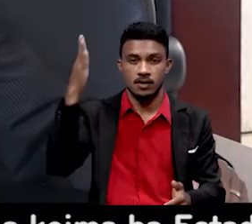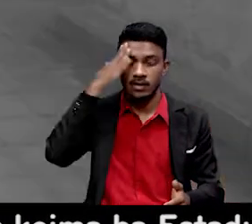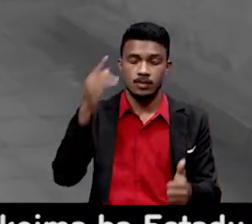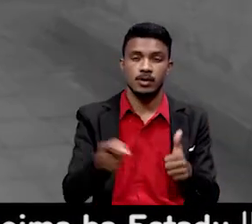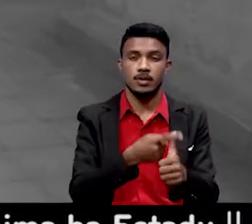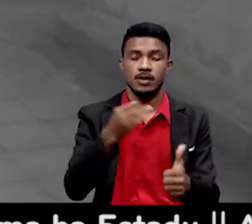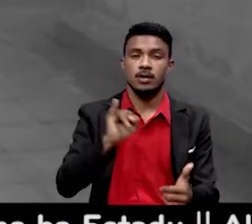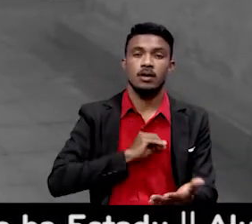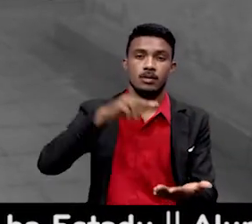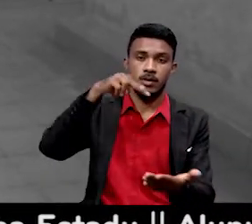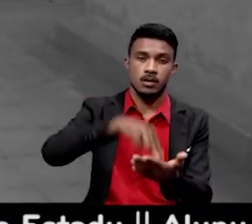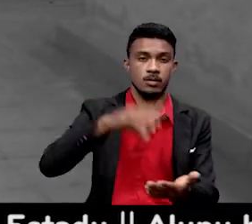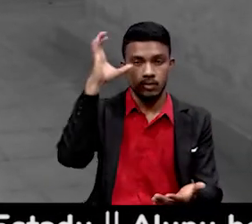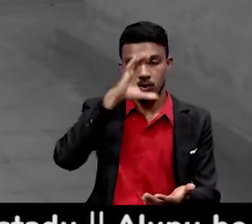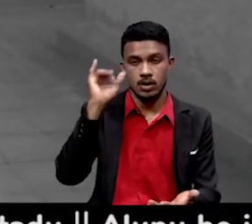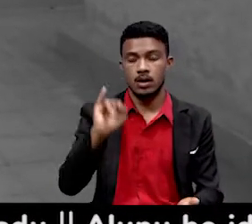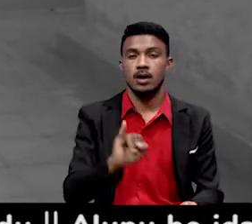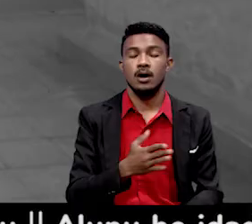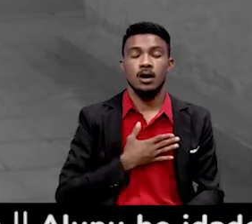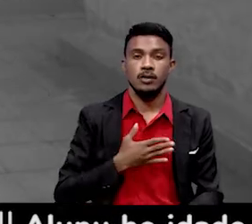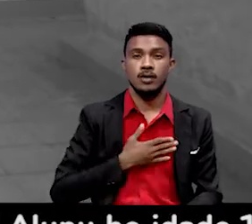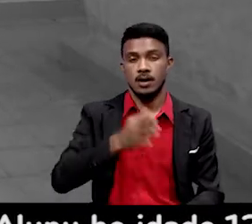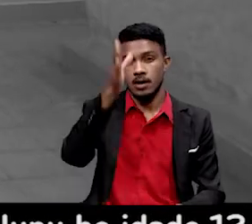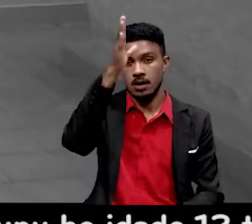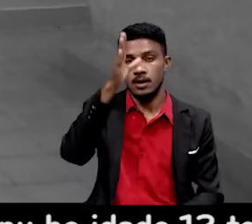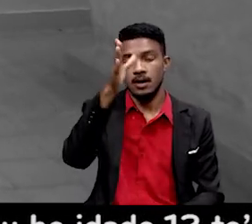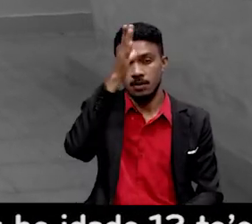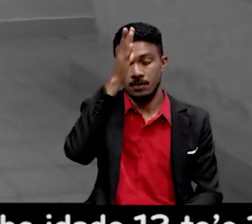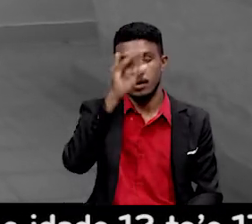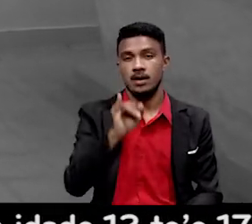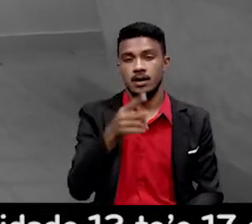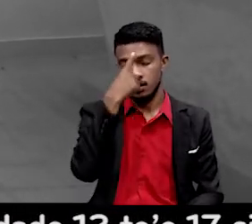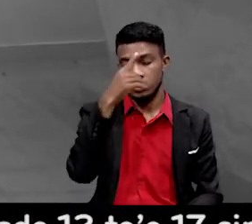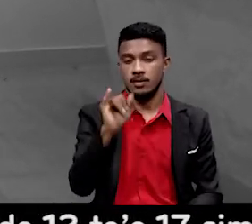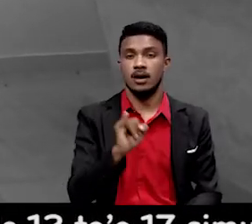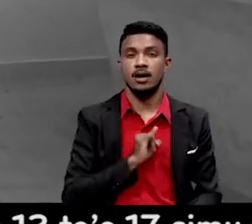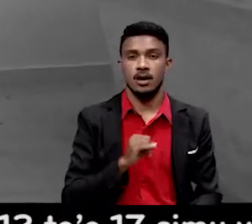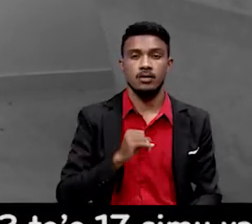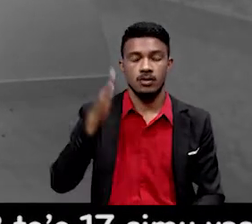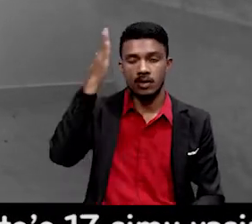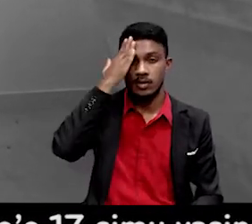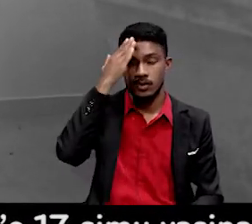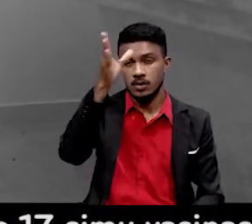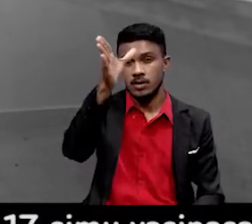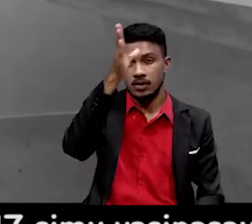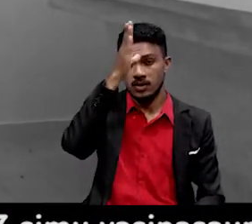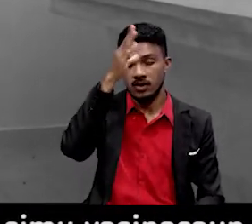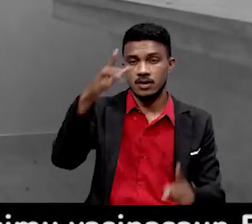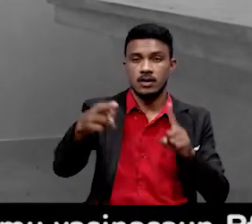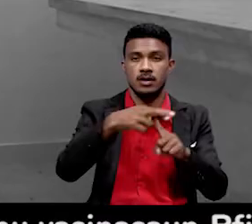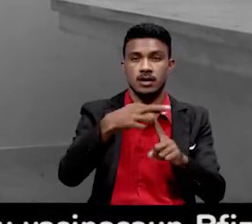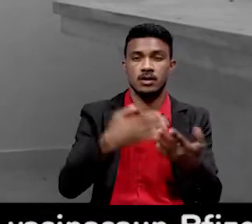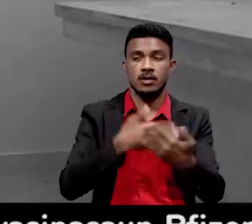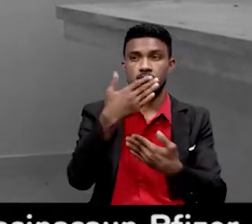buka hawa ne katuas tambah lembra katuas iha semiteri oin hau